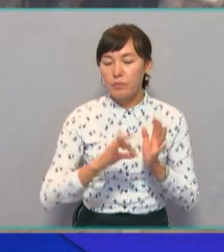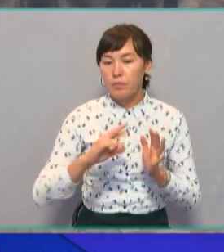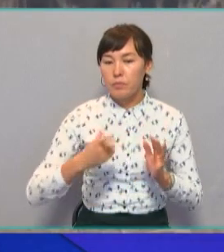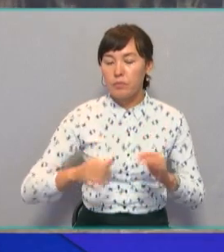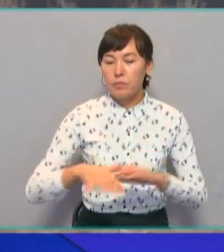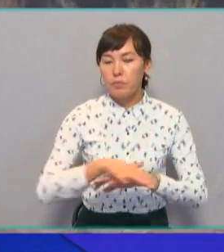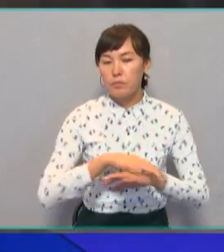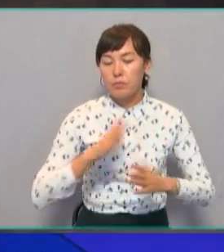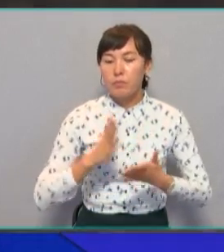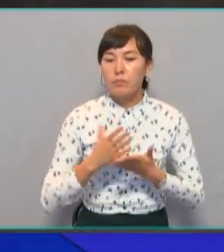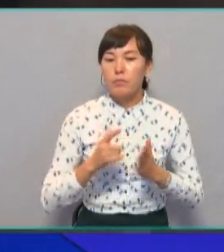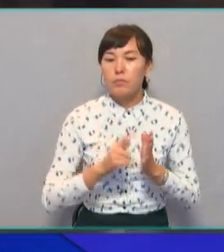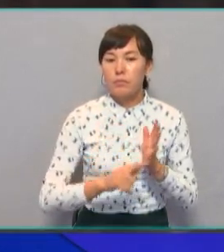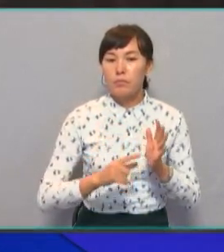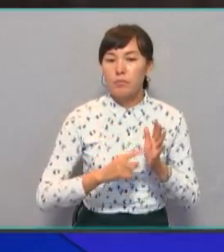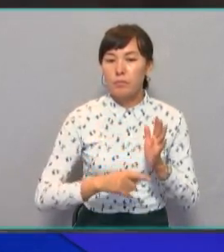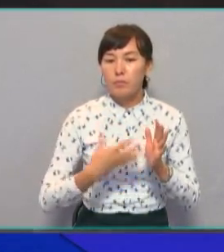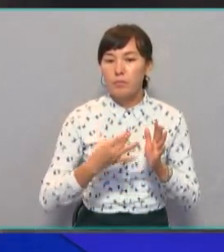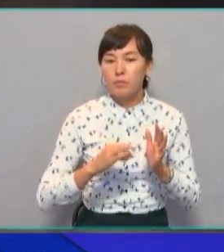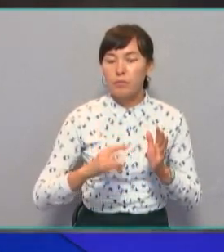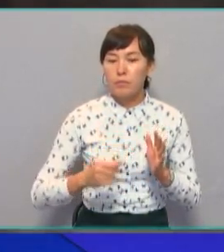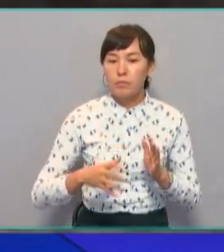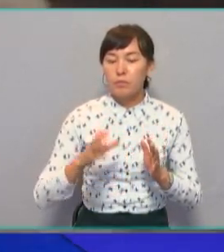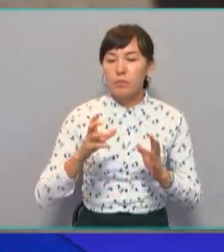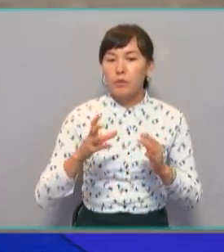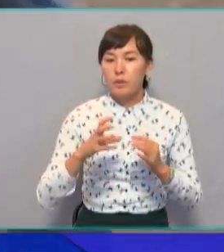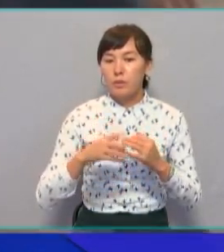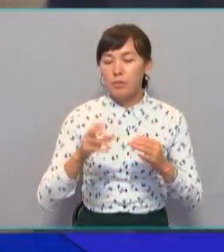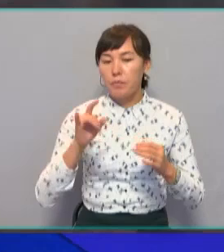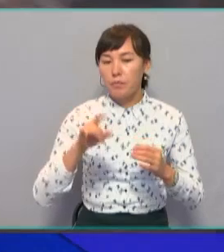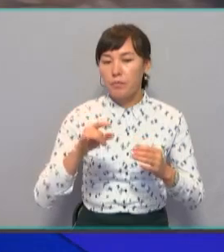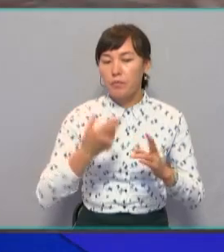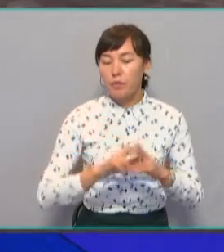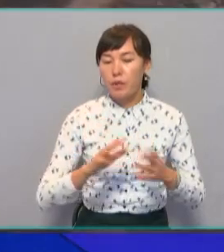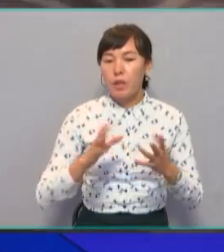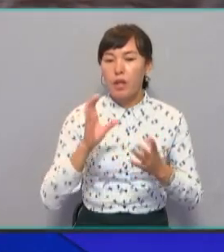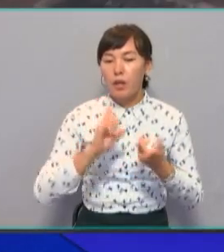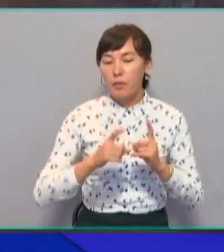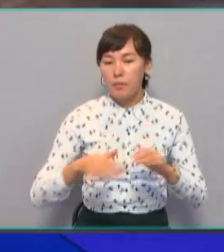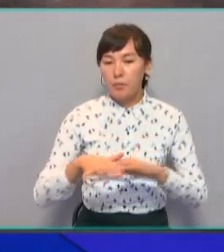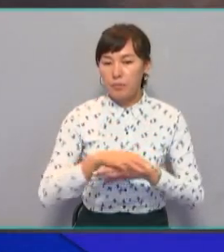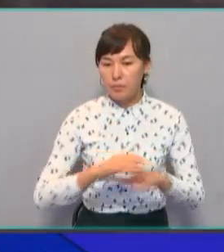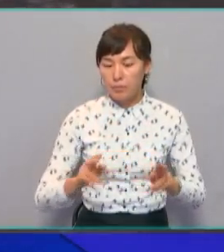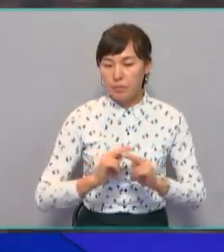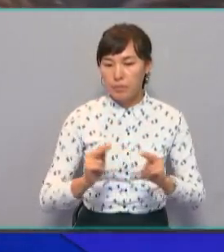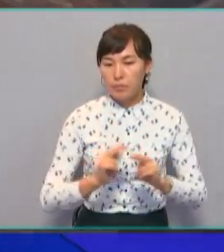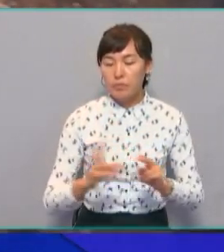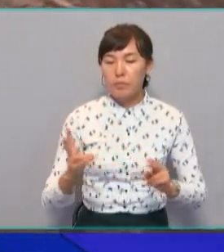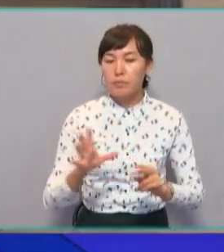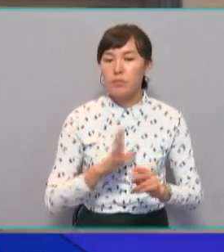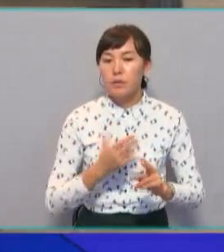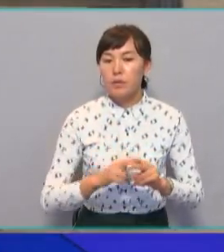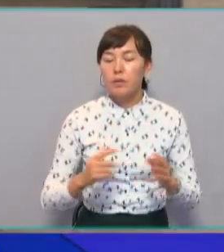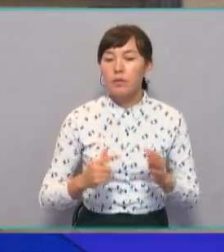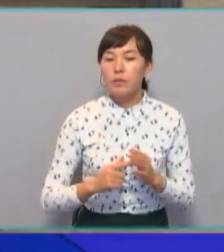гектар жайылым бар, оның 7,4 миллион гектары шабындық. Ғалымдар шопандарды ауыспалы жайылымға үйрету керектігін айтады.